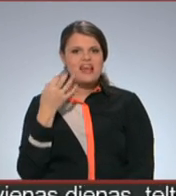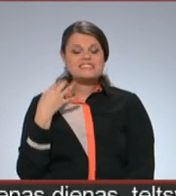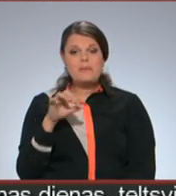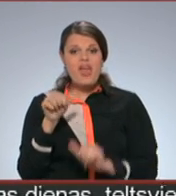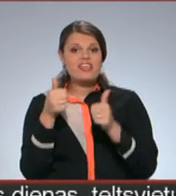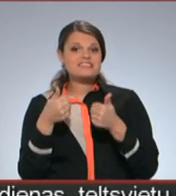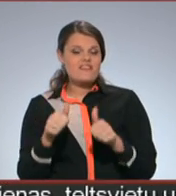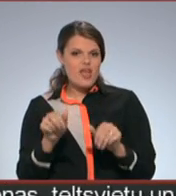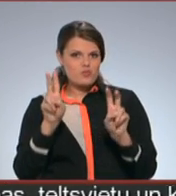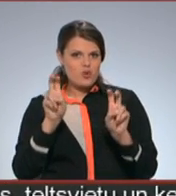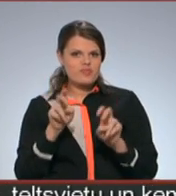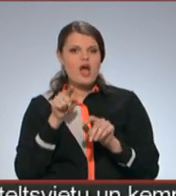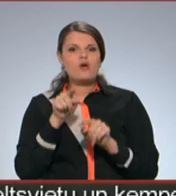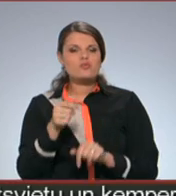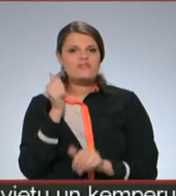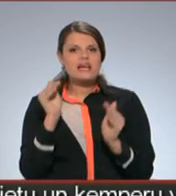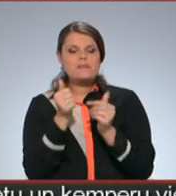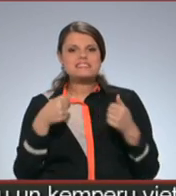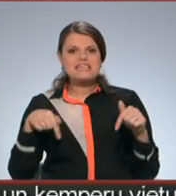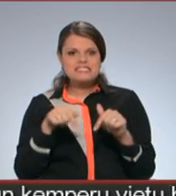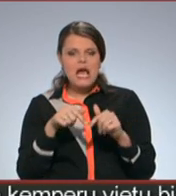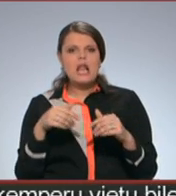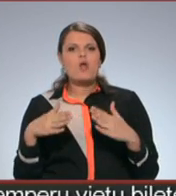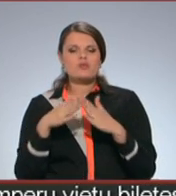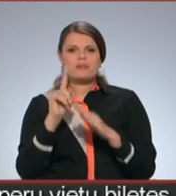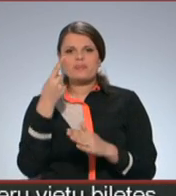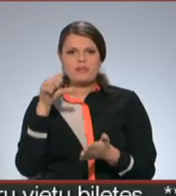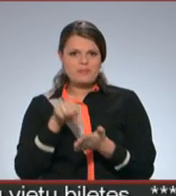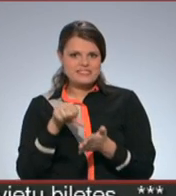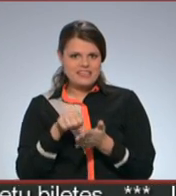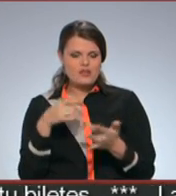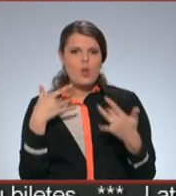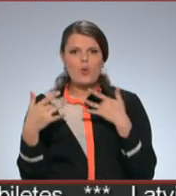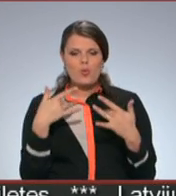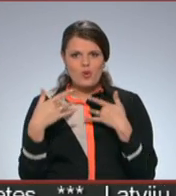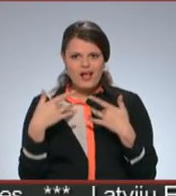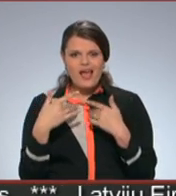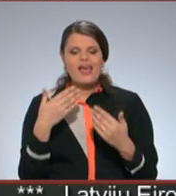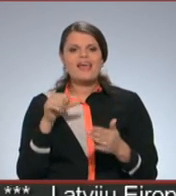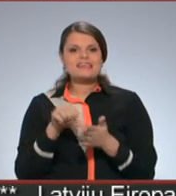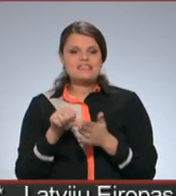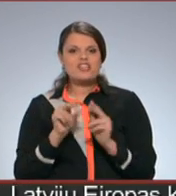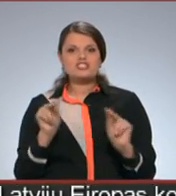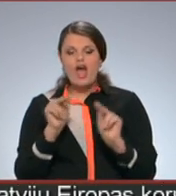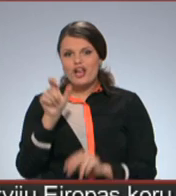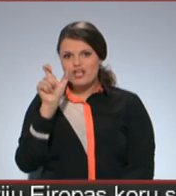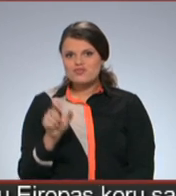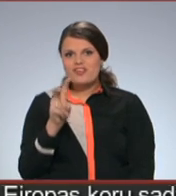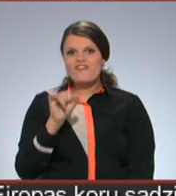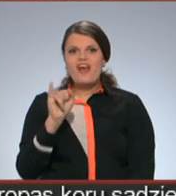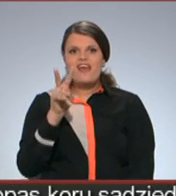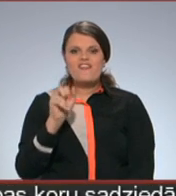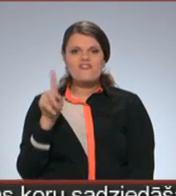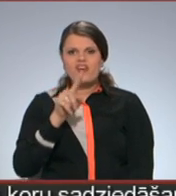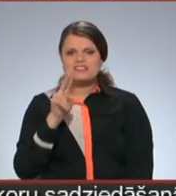veidotāji. Vakar Mazajā zālē nosvinēta Regnāra Vaivara pirmizrāde Hanoha Levina lugas iestudējumam. Izrādes režisors Regnārs Vaivars nevairās